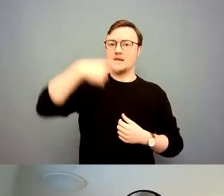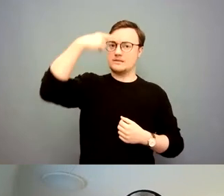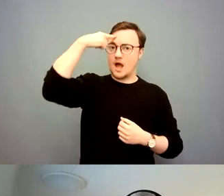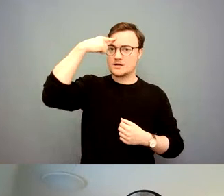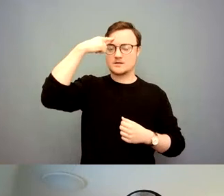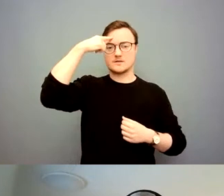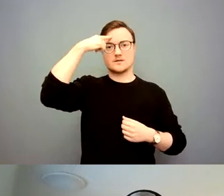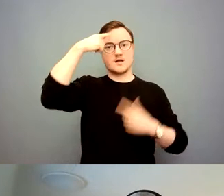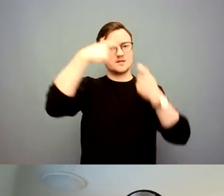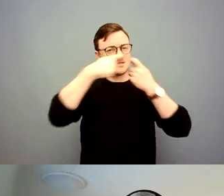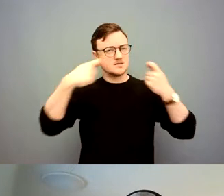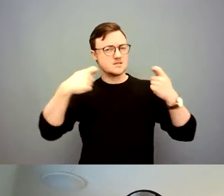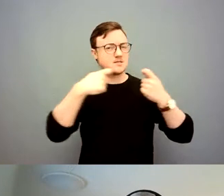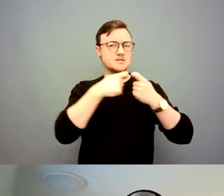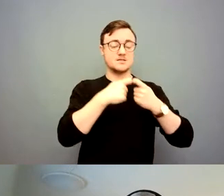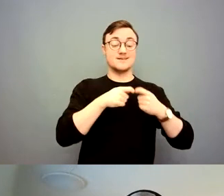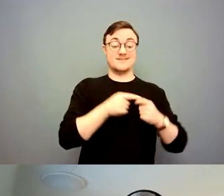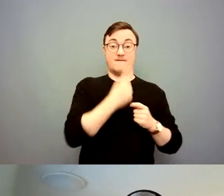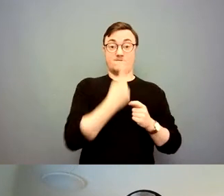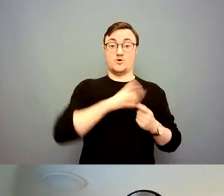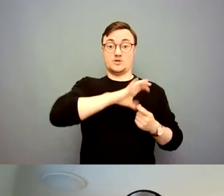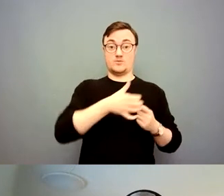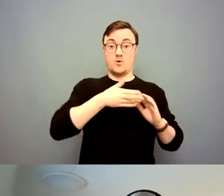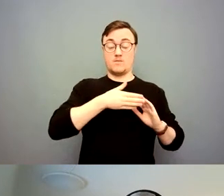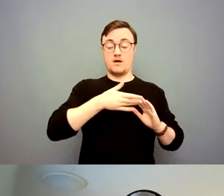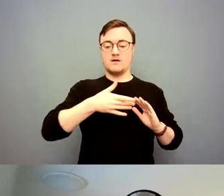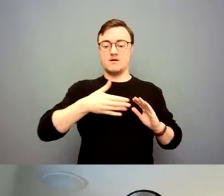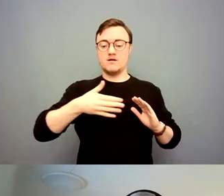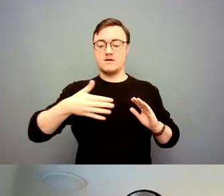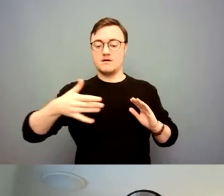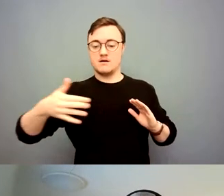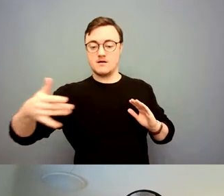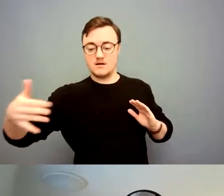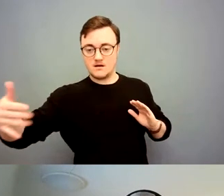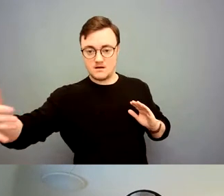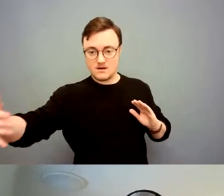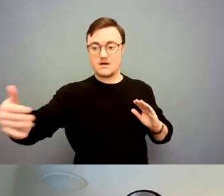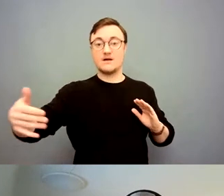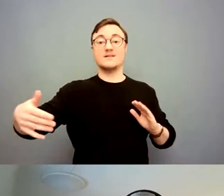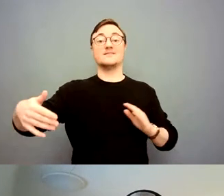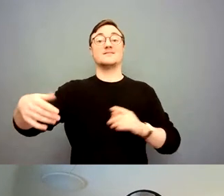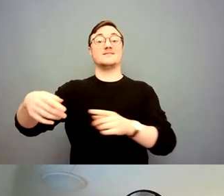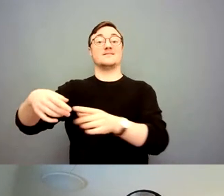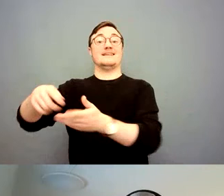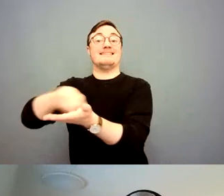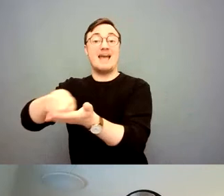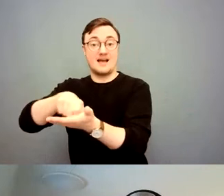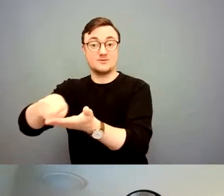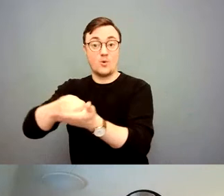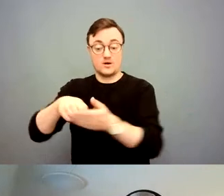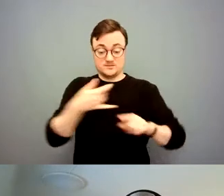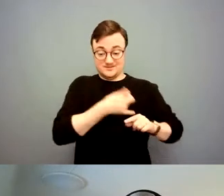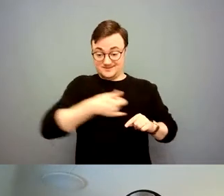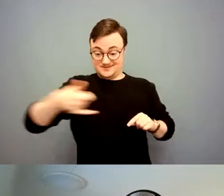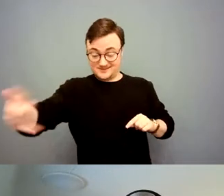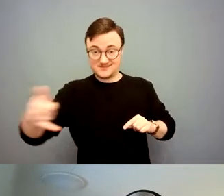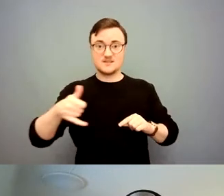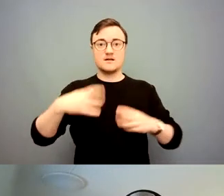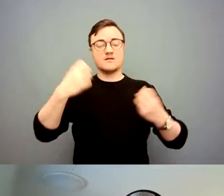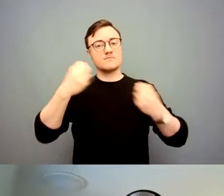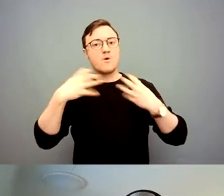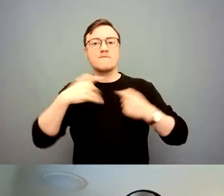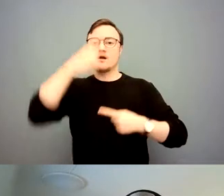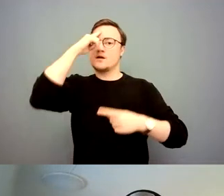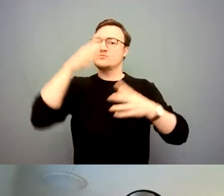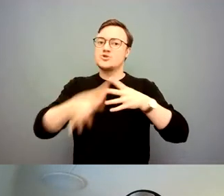tankeverksamheten, så har han utvecklat en depression. Det har påverkat hans psykiska hälsa.